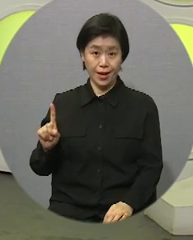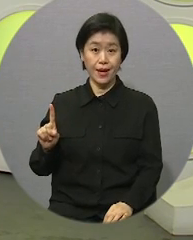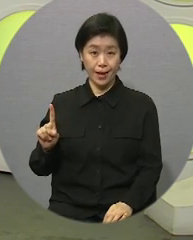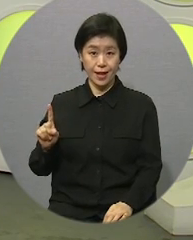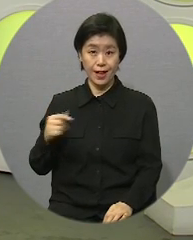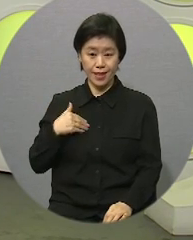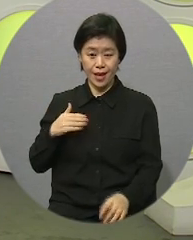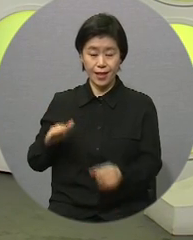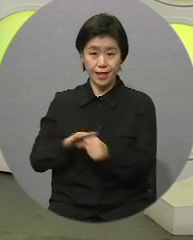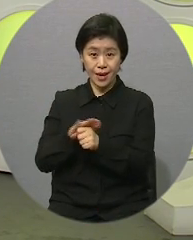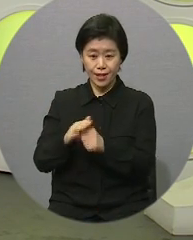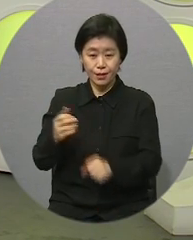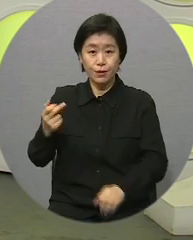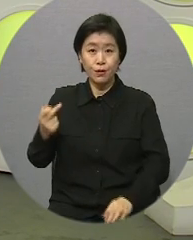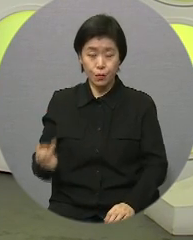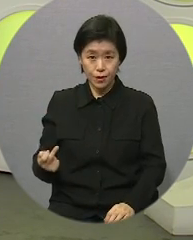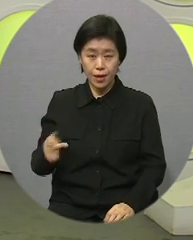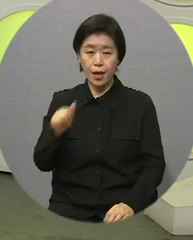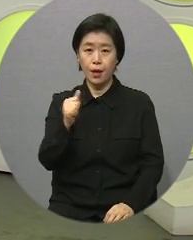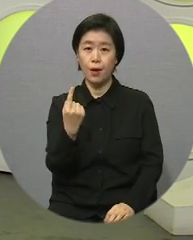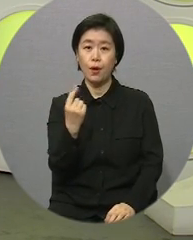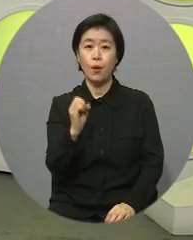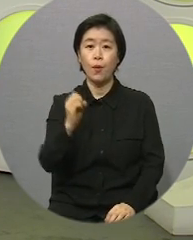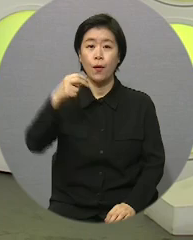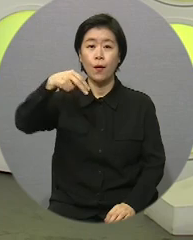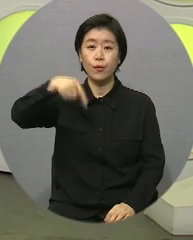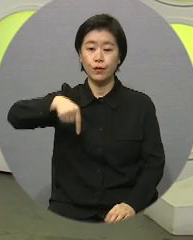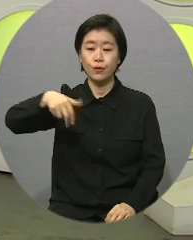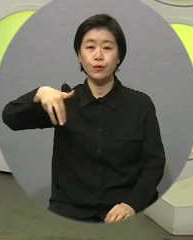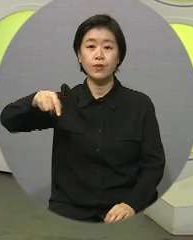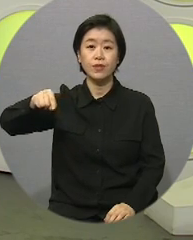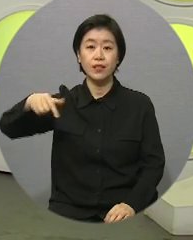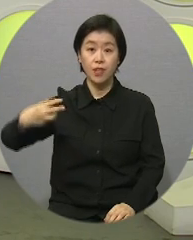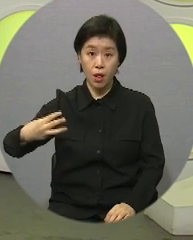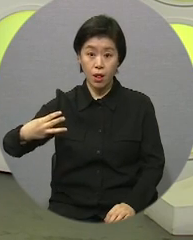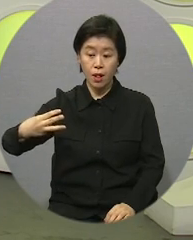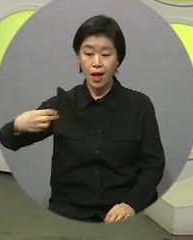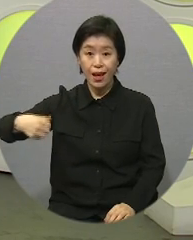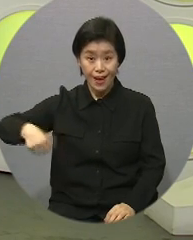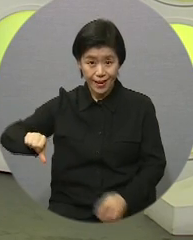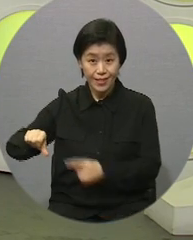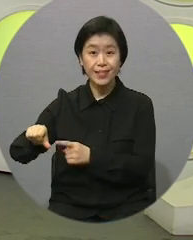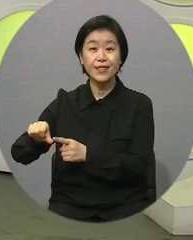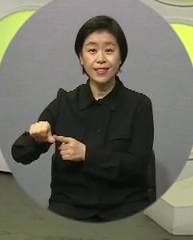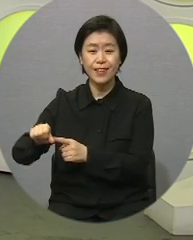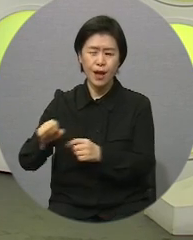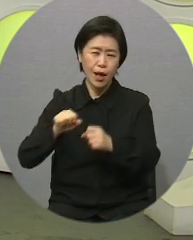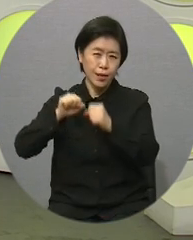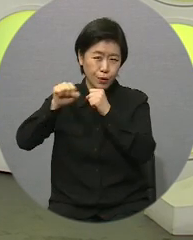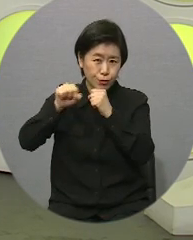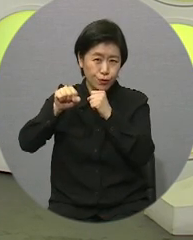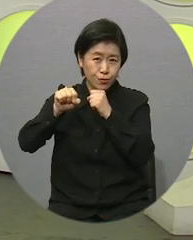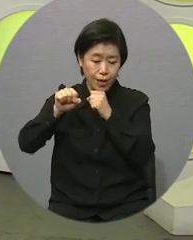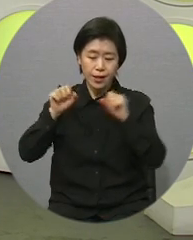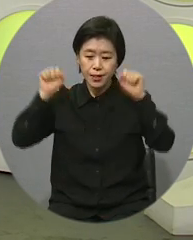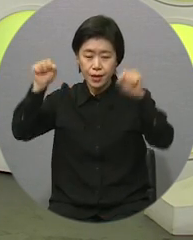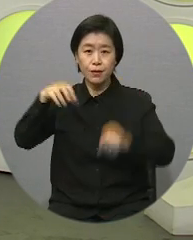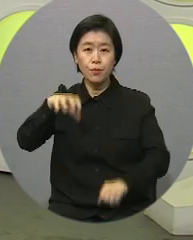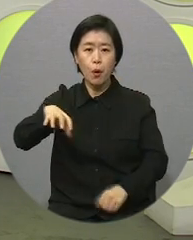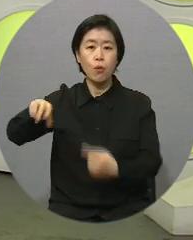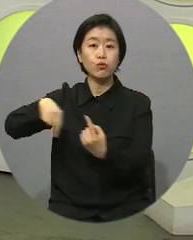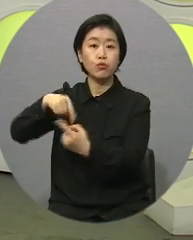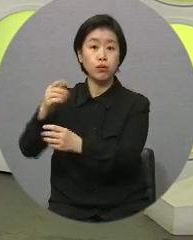사랑하는 내 동생 가수 홍수 철이의 아들 제 조카가 또 복싱 체육관을 하기 때문에